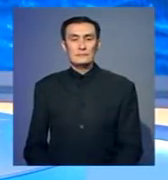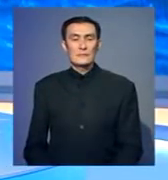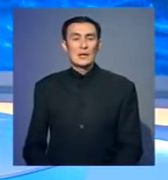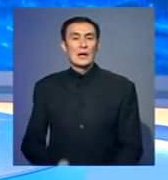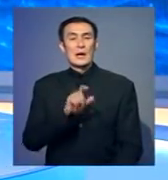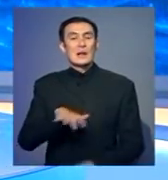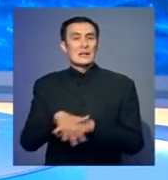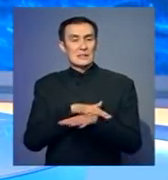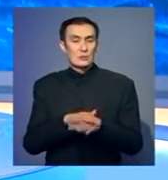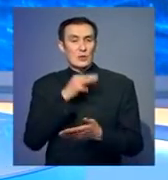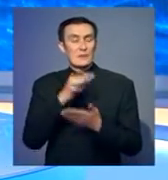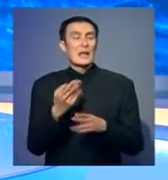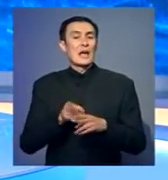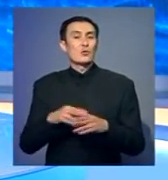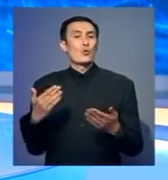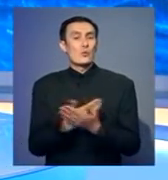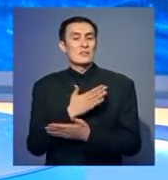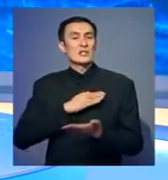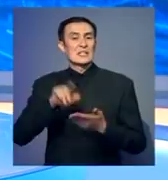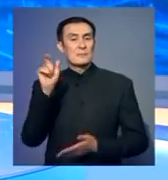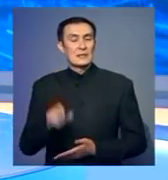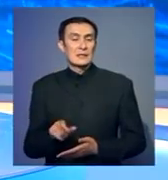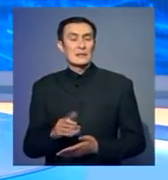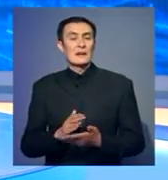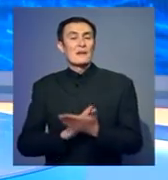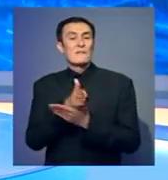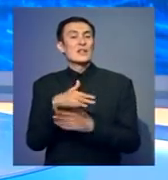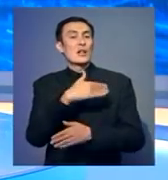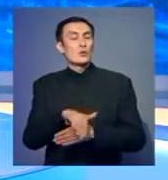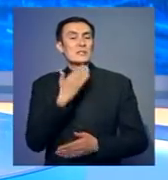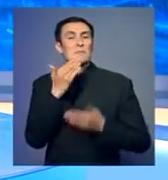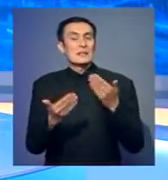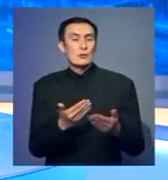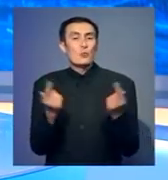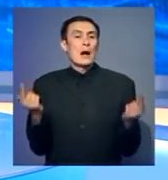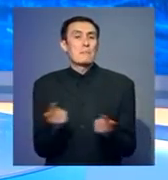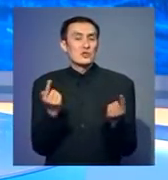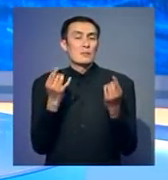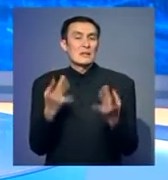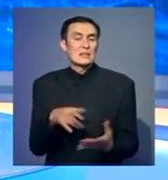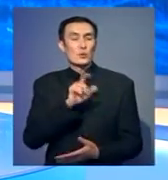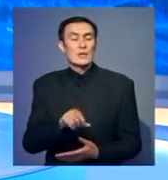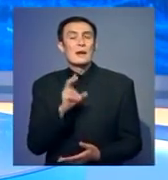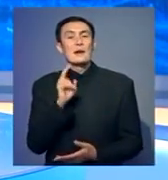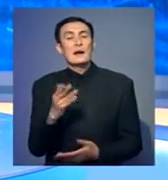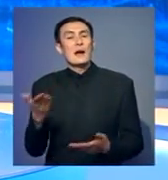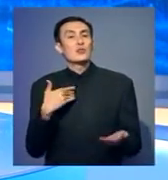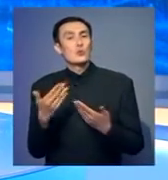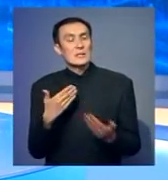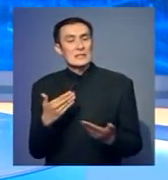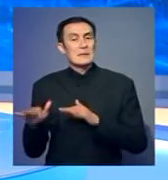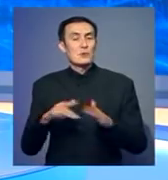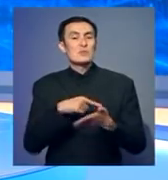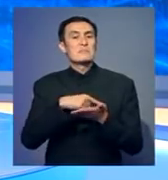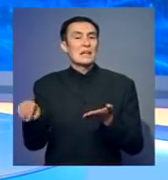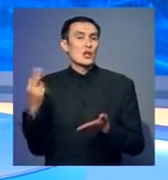Но казахстанцы уже отреагировали на эту новость. Наши корреспонденты вышли на улицы и спросили у рядовых граждан, как они относятся к мере